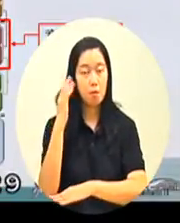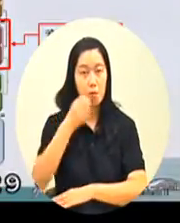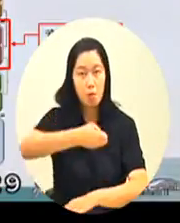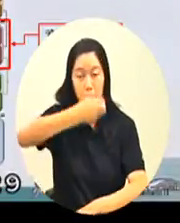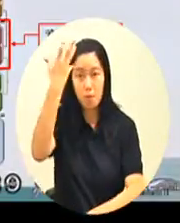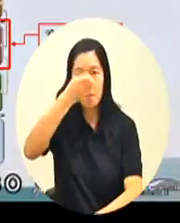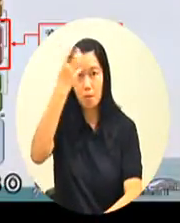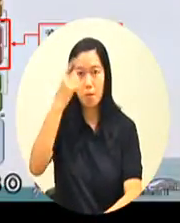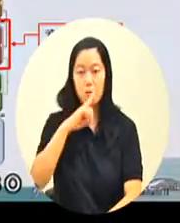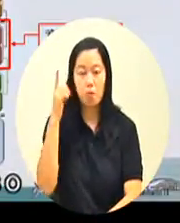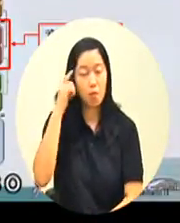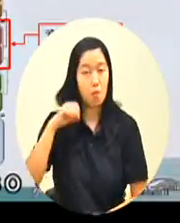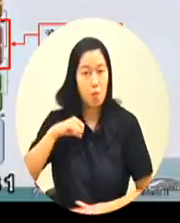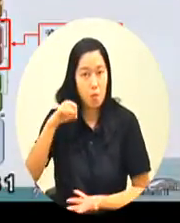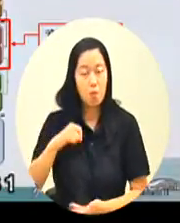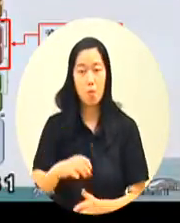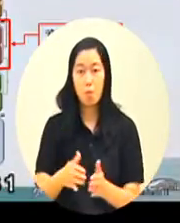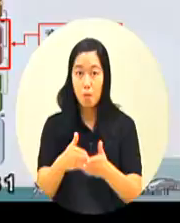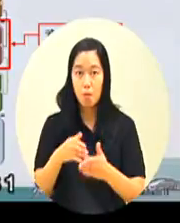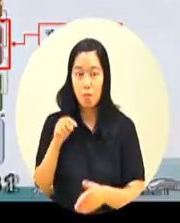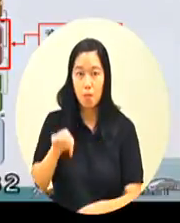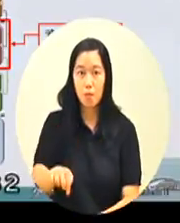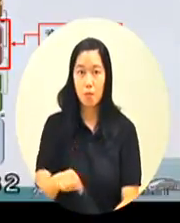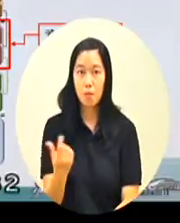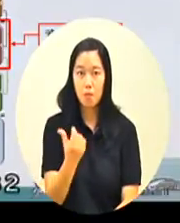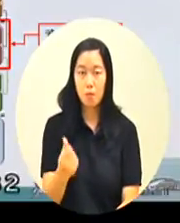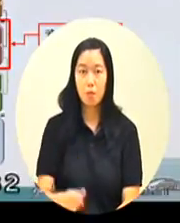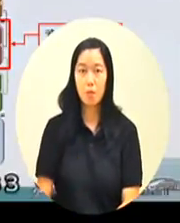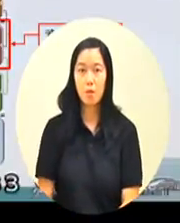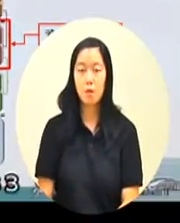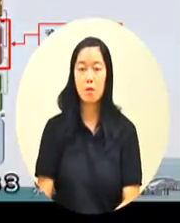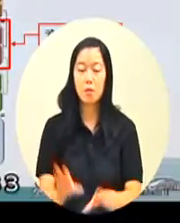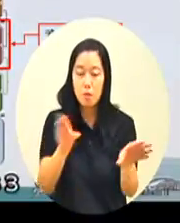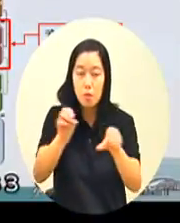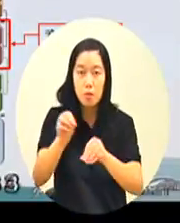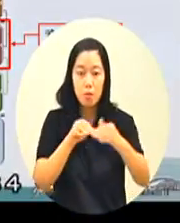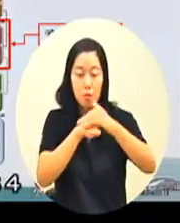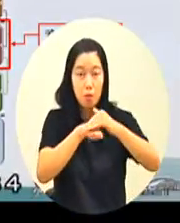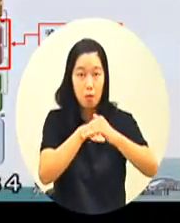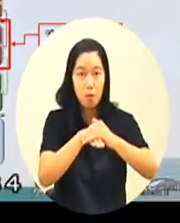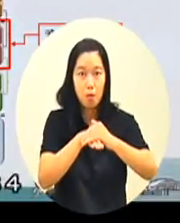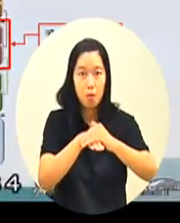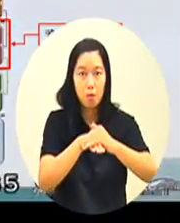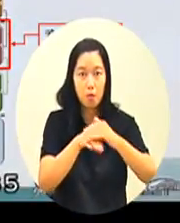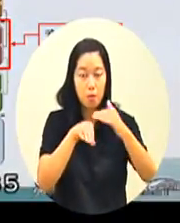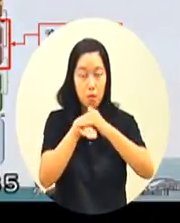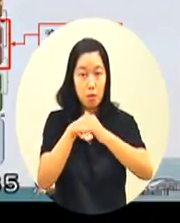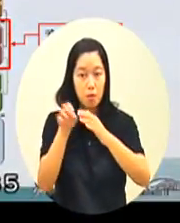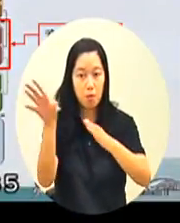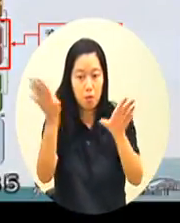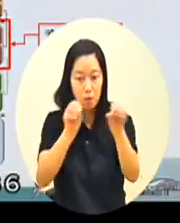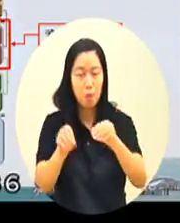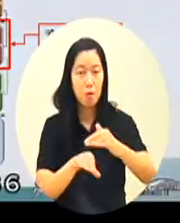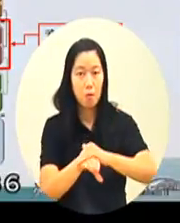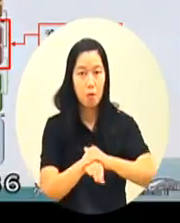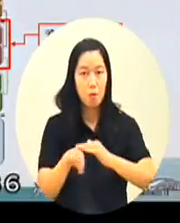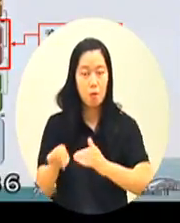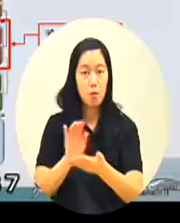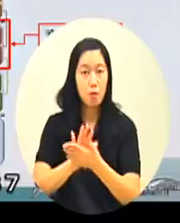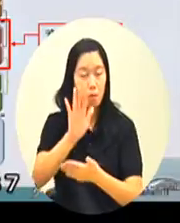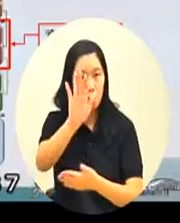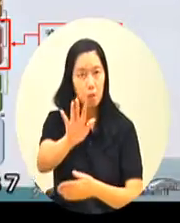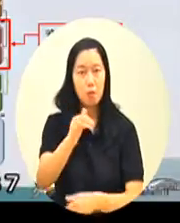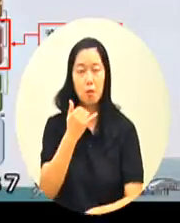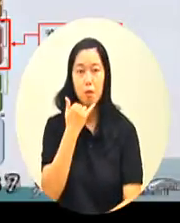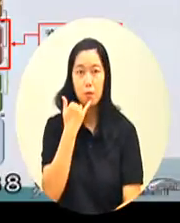委提到的，就是我们要能够把不管是 open data， 好，现在我们在处理 open data 的事情，未来我们是不是能